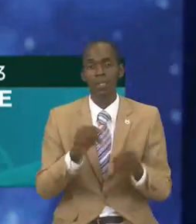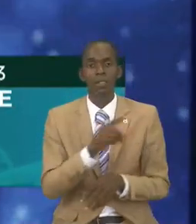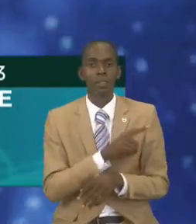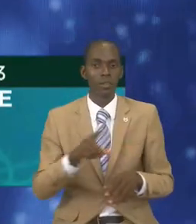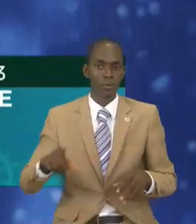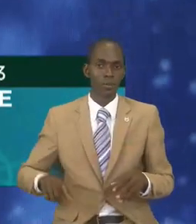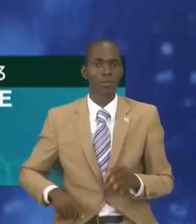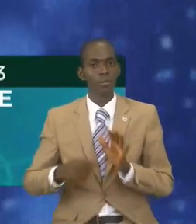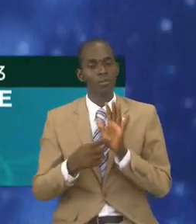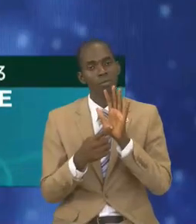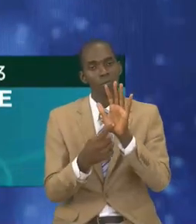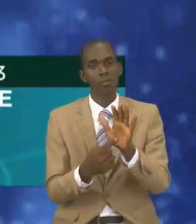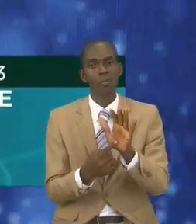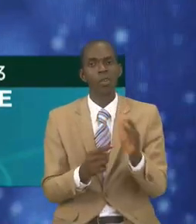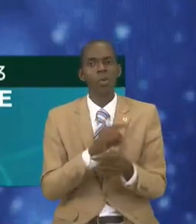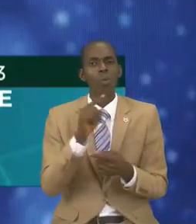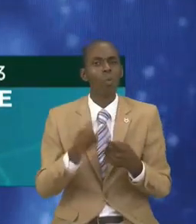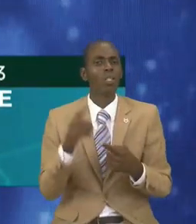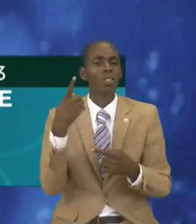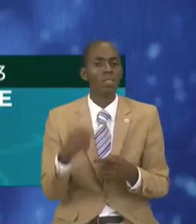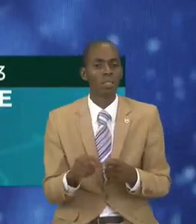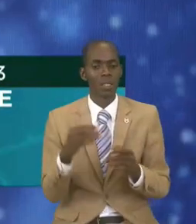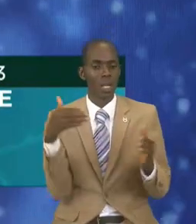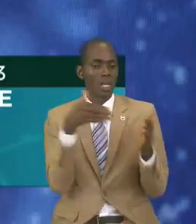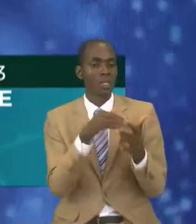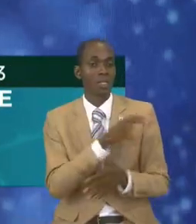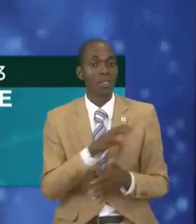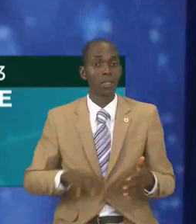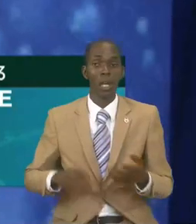Le Seigneur a révélé, quand l'Antéchrist est venu,